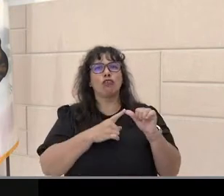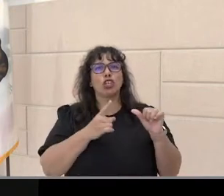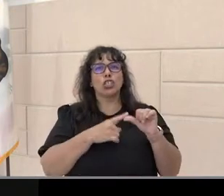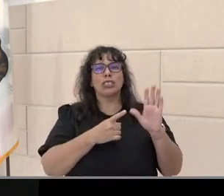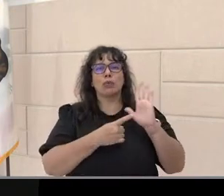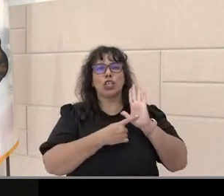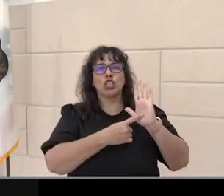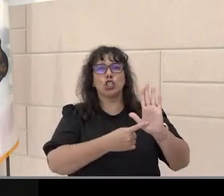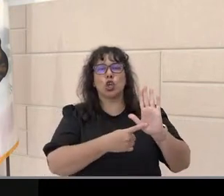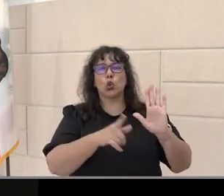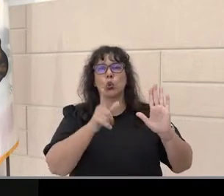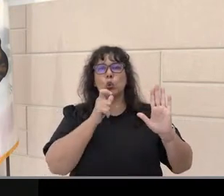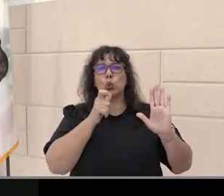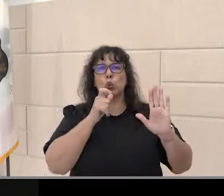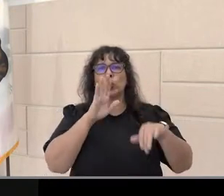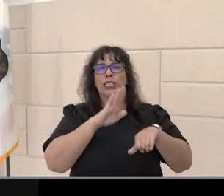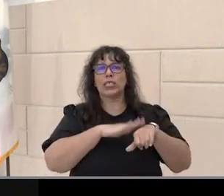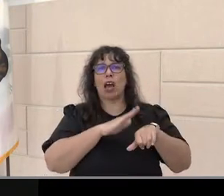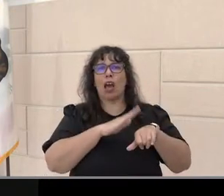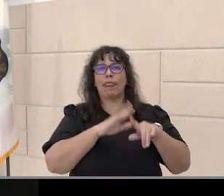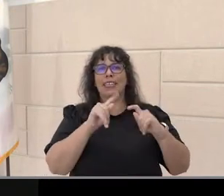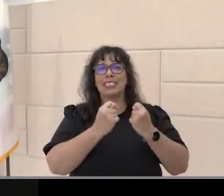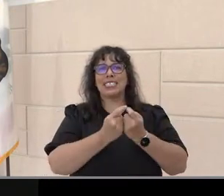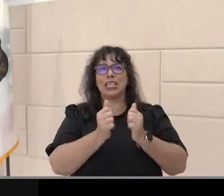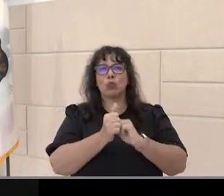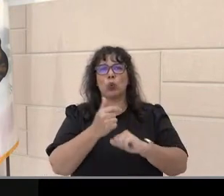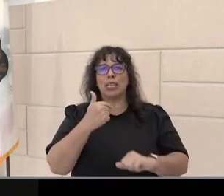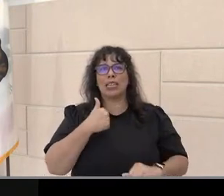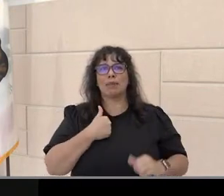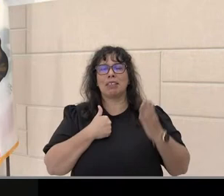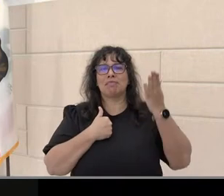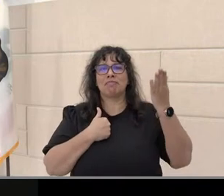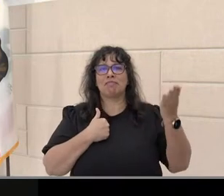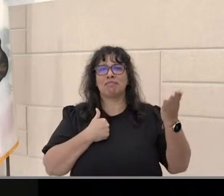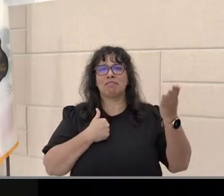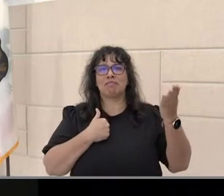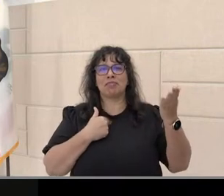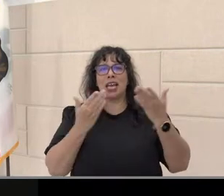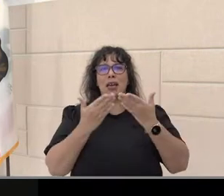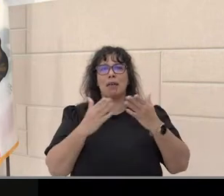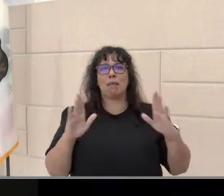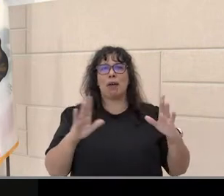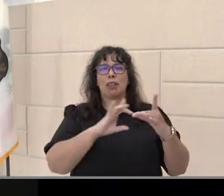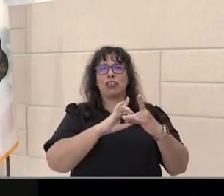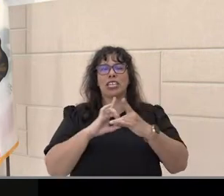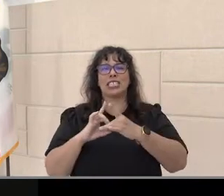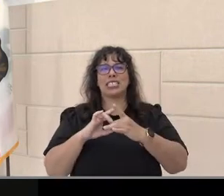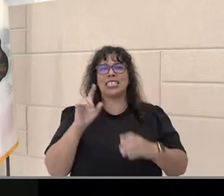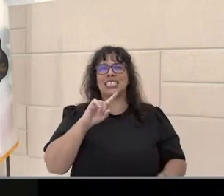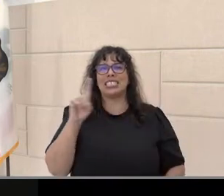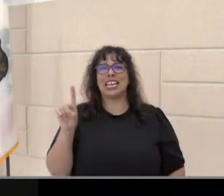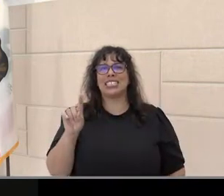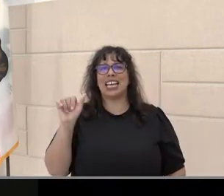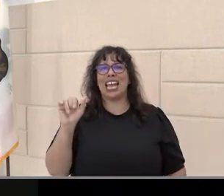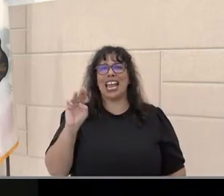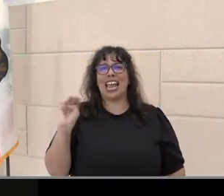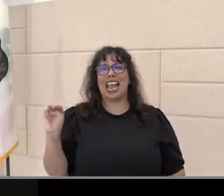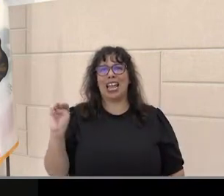អត់ទេមកខ្ញុំសូមចែកទំនេកមានខំធីរ៉ូ